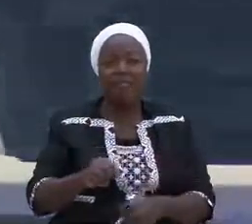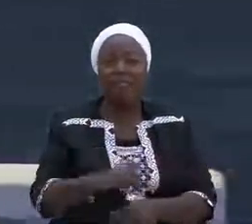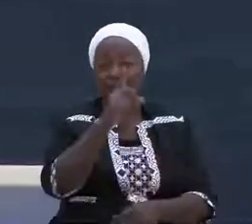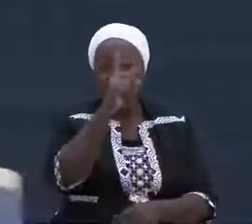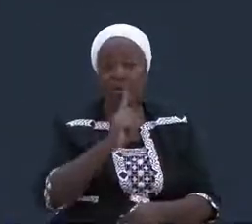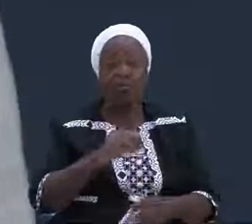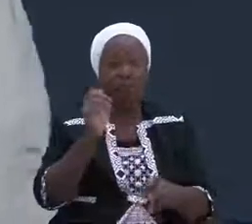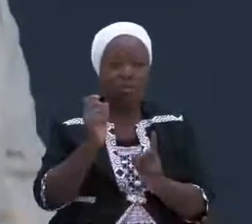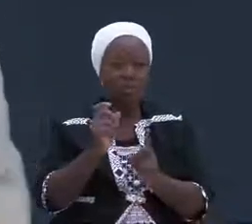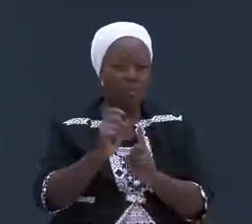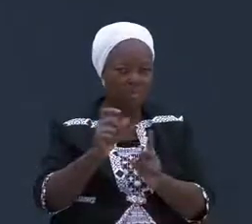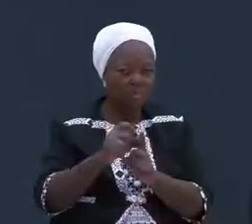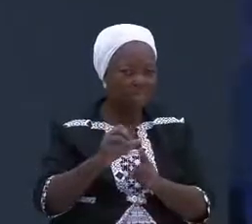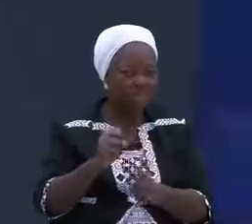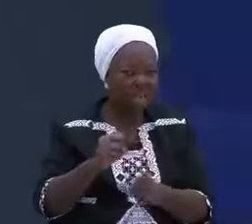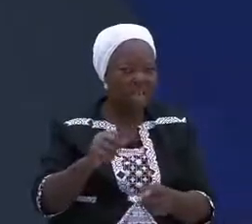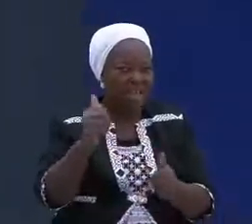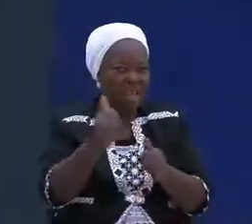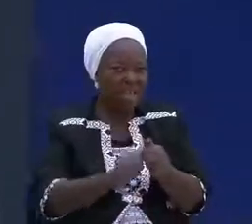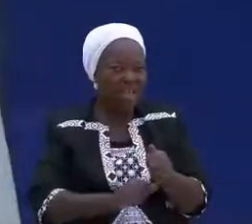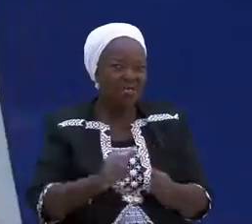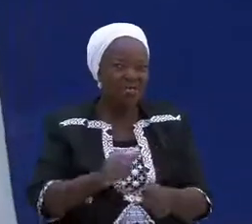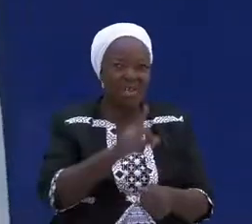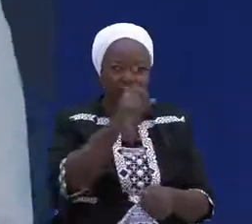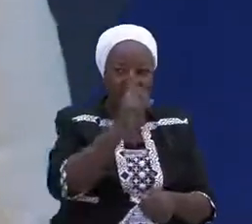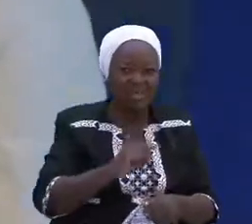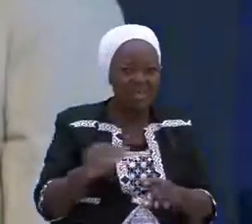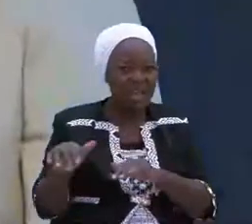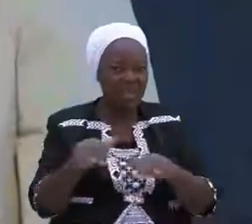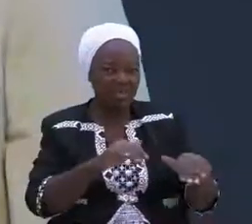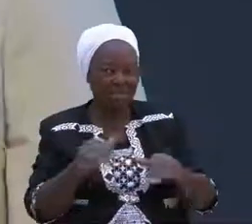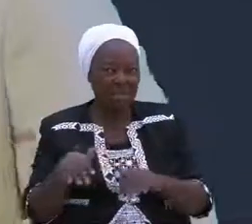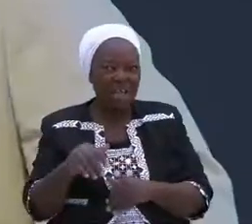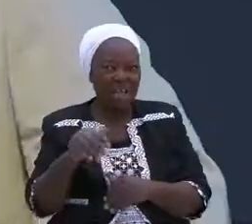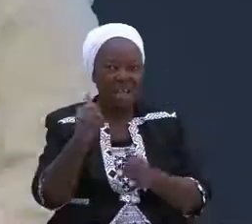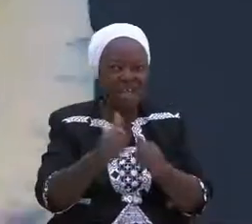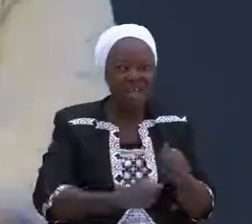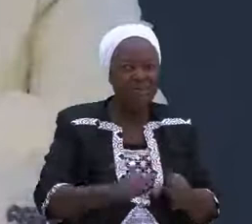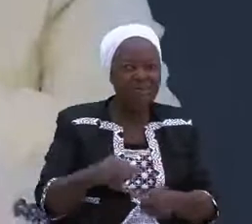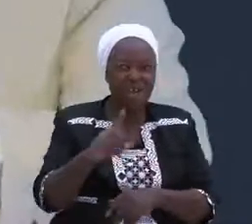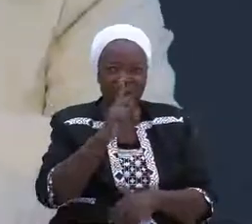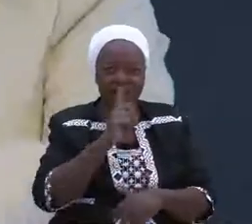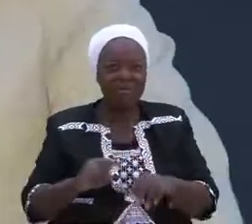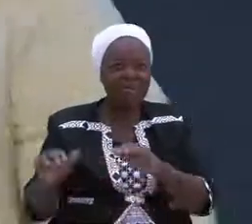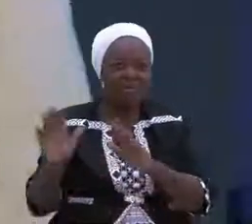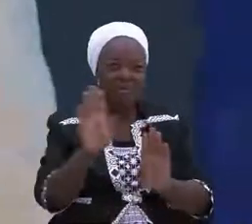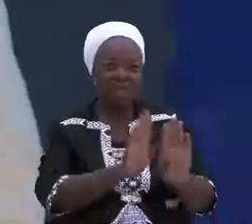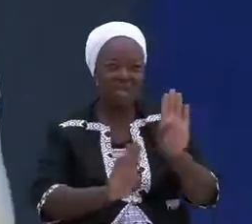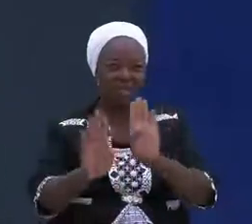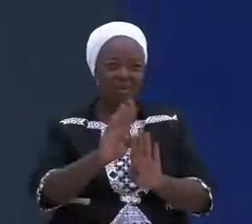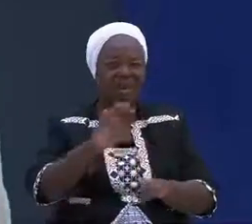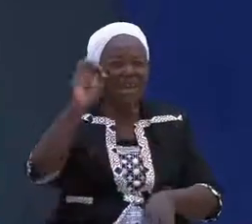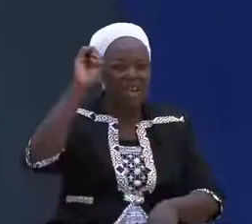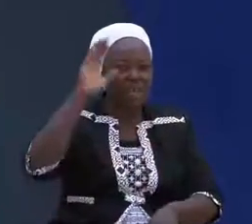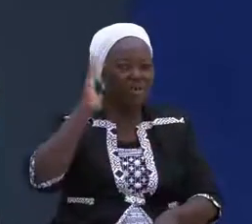idolâtrie, toute parole vaine, toute action vaine, tout comportement vain, il va